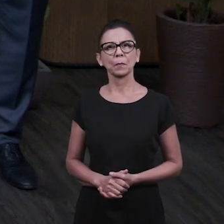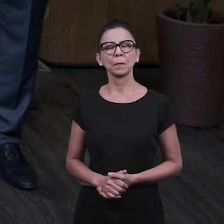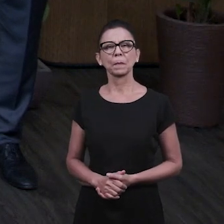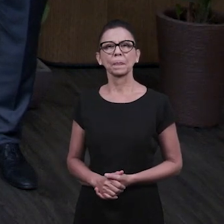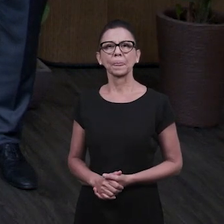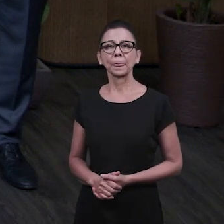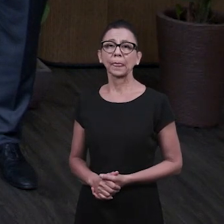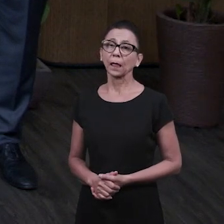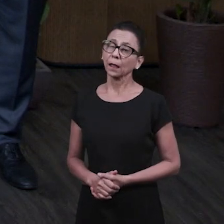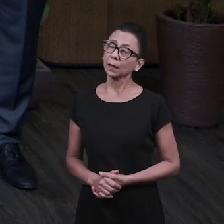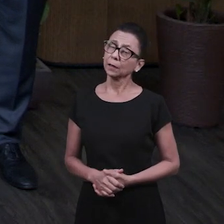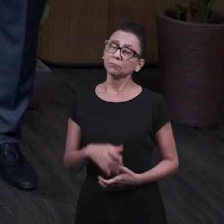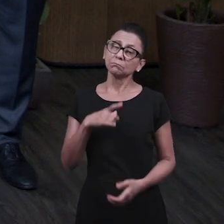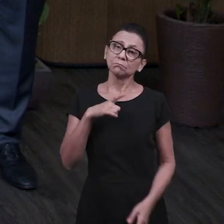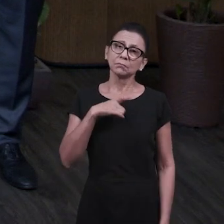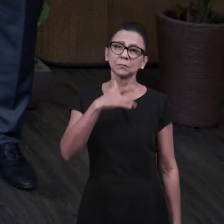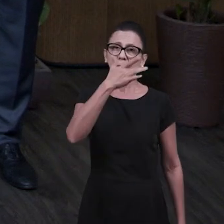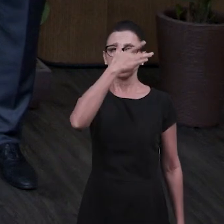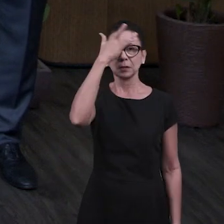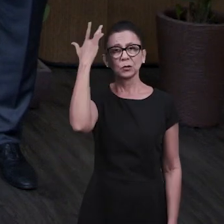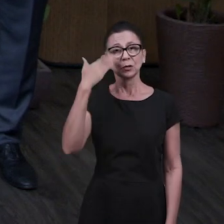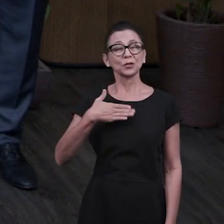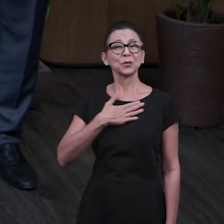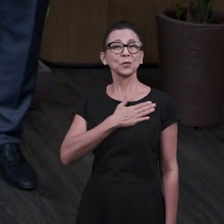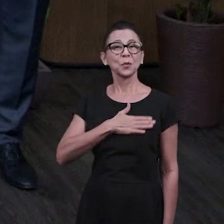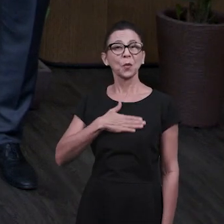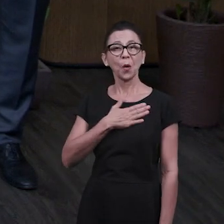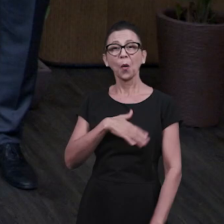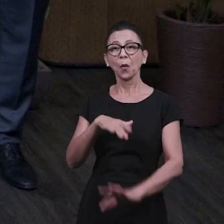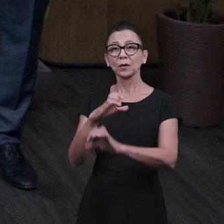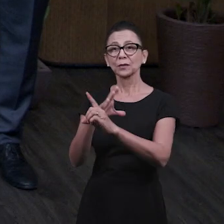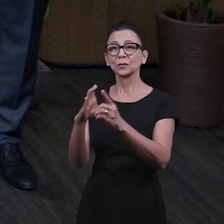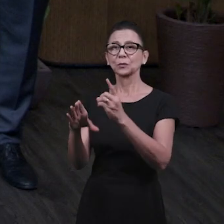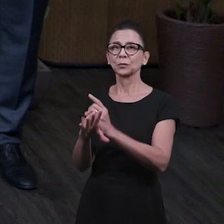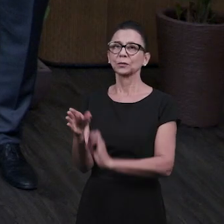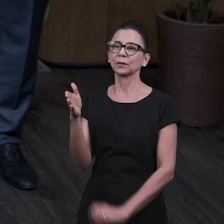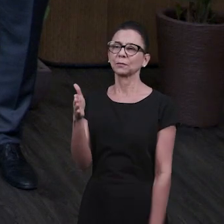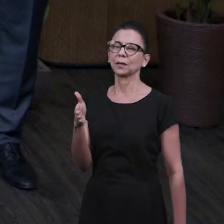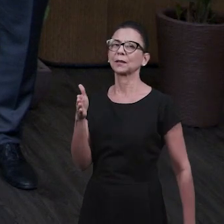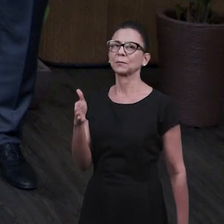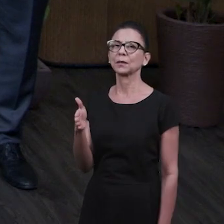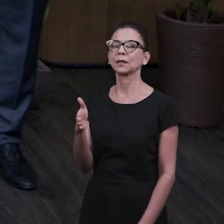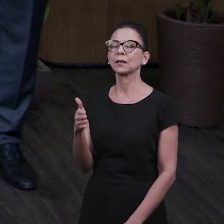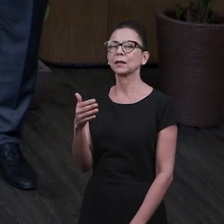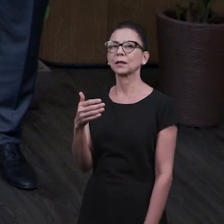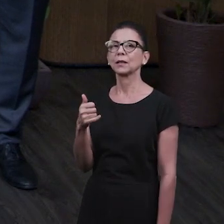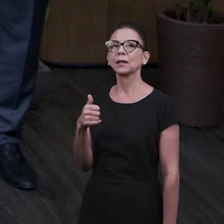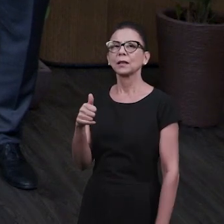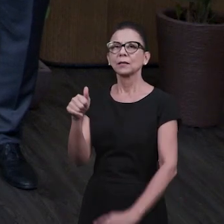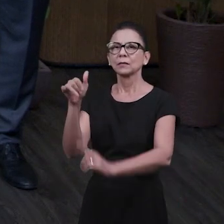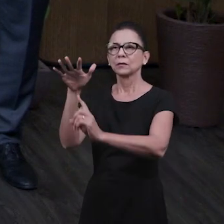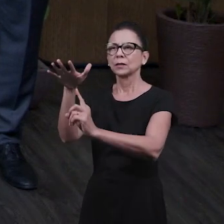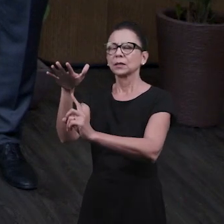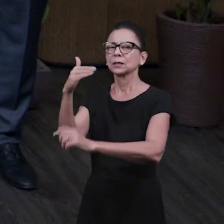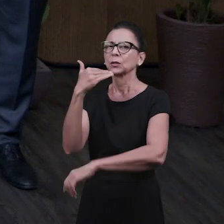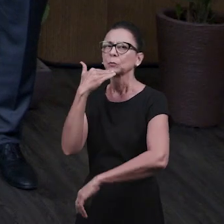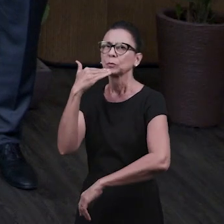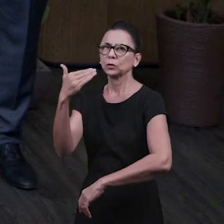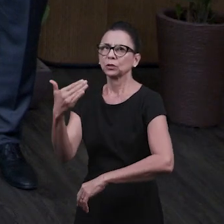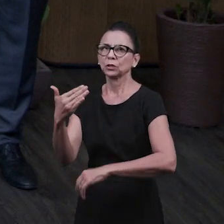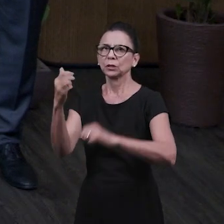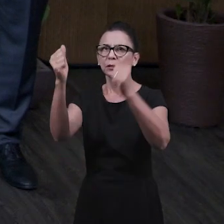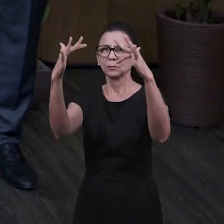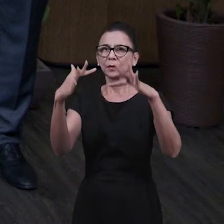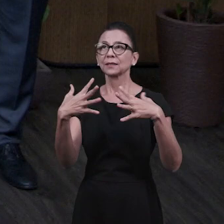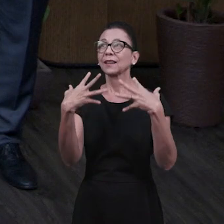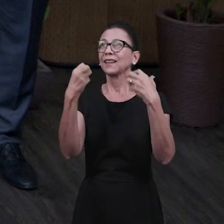Quelqu'un qui peut même aimer d'aller au culte, demander la prière,